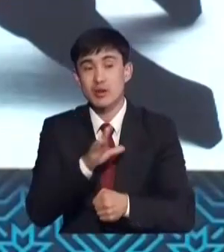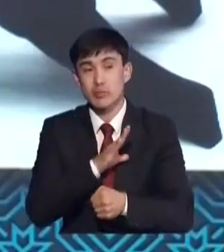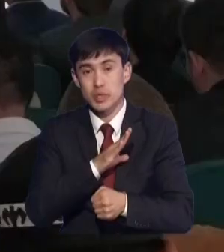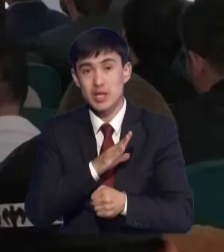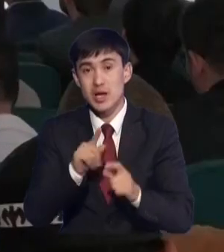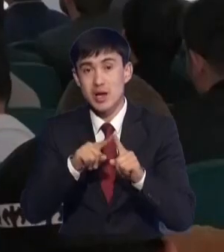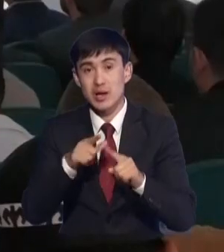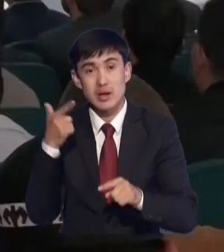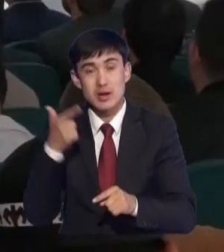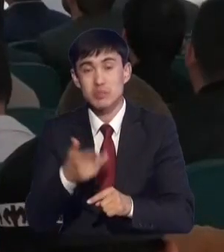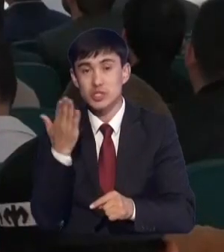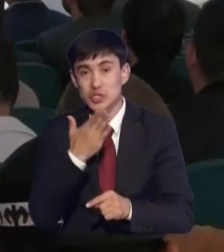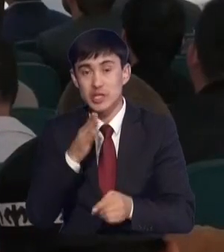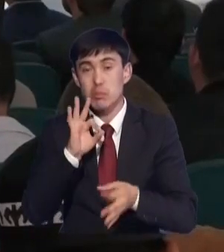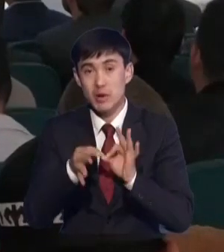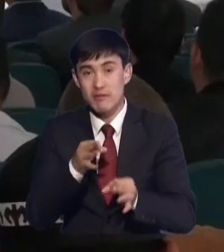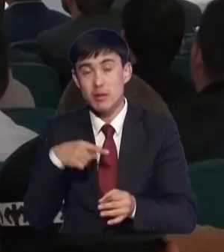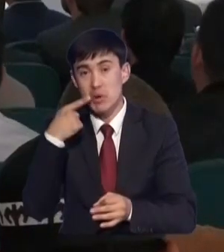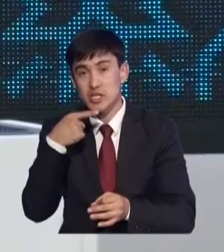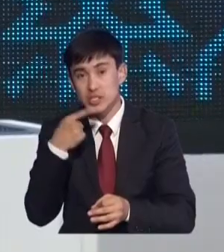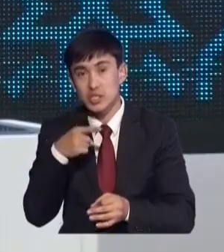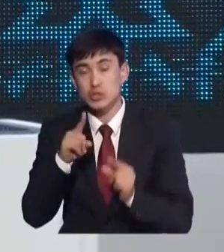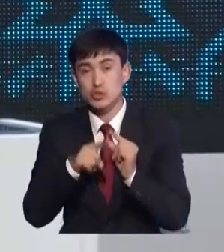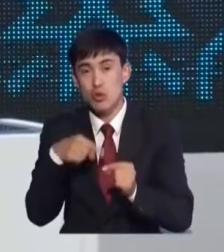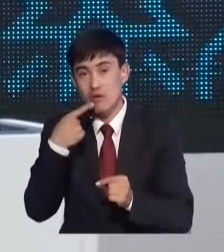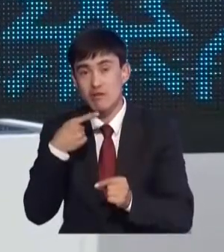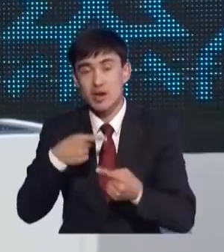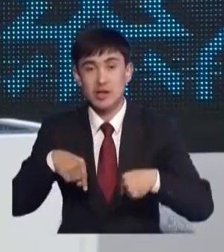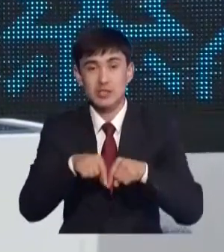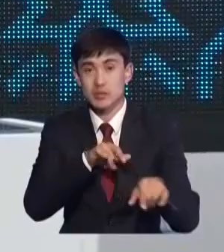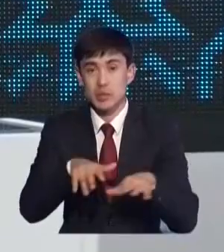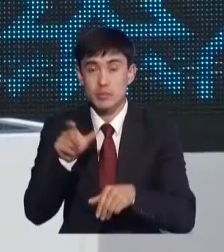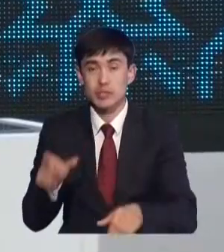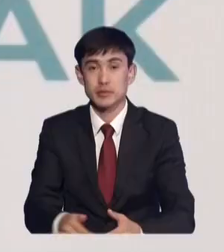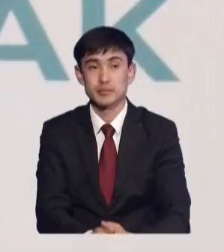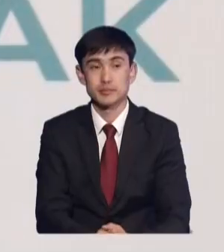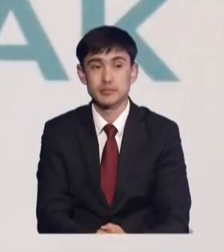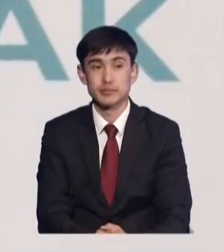только грамотное чтение, но и правильное произношение слов, отметили организаторы мероприятия.